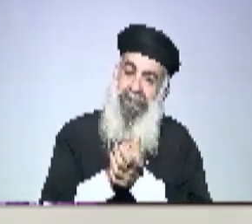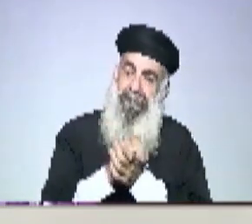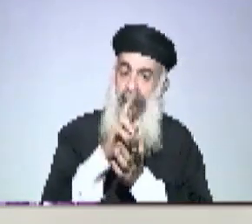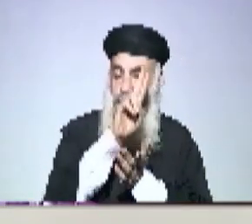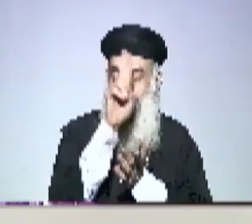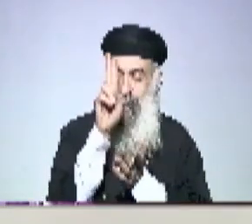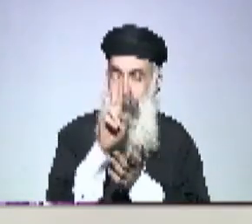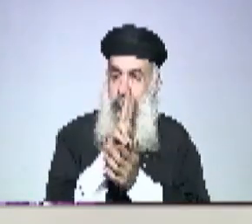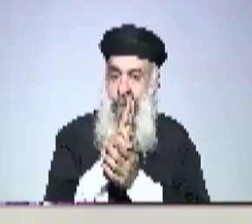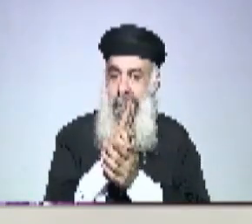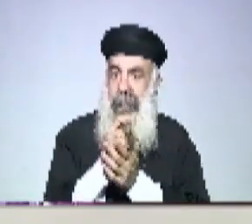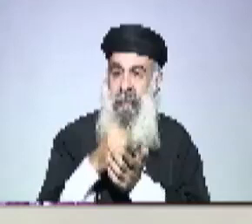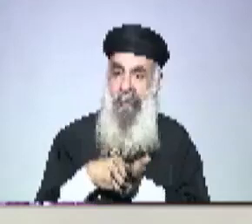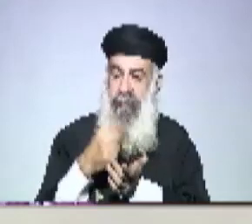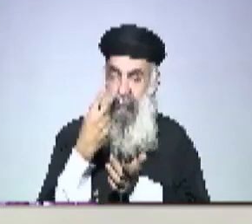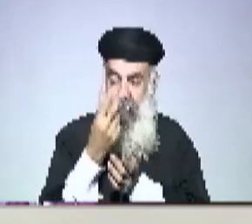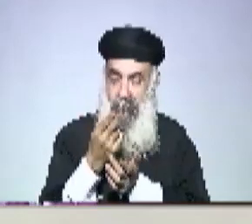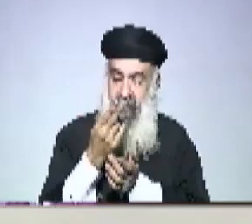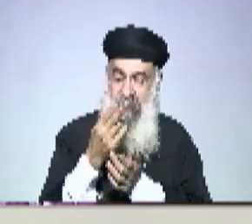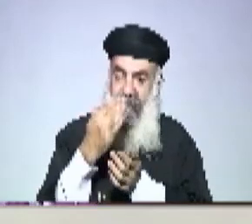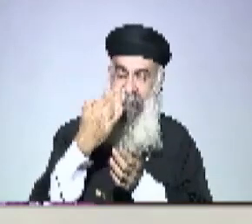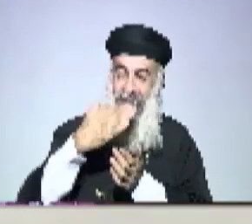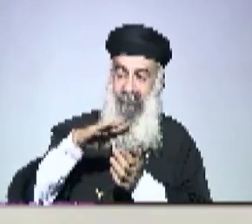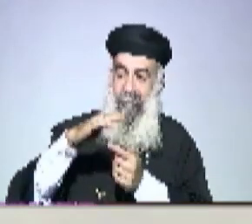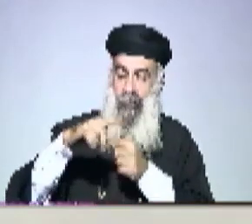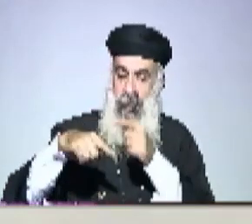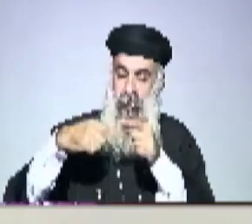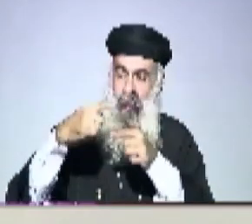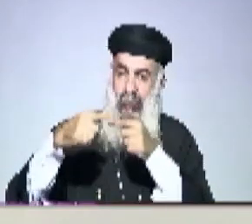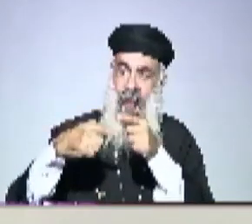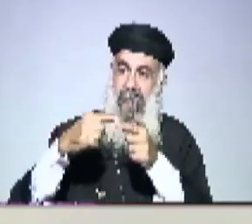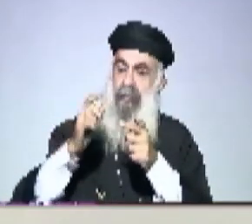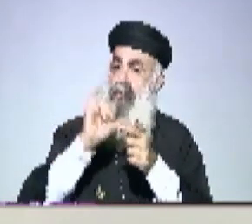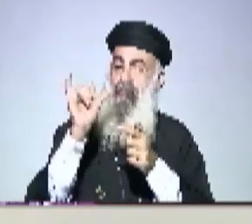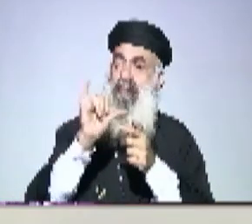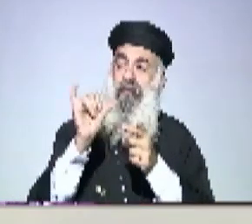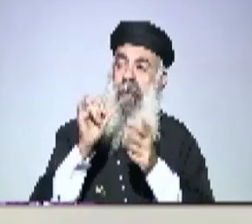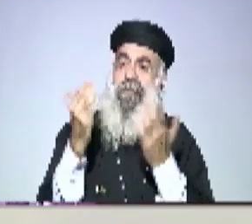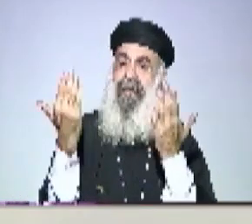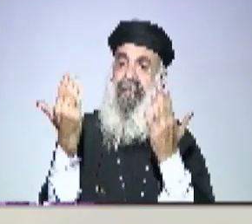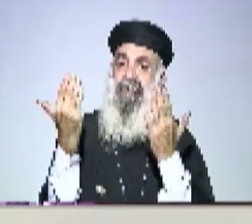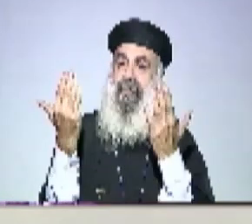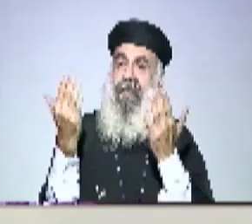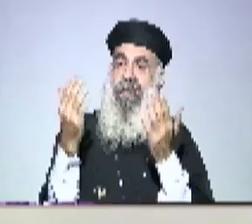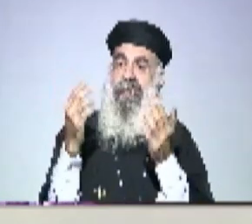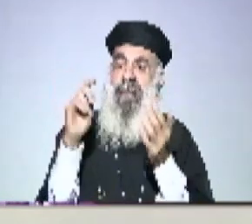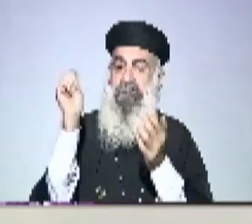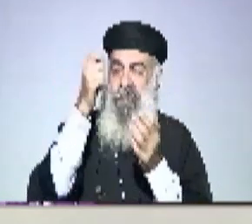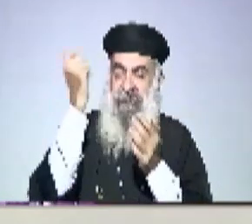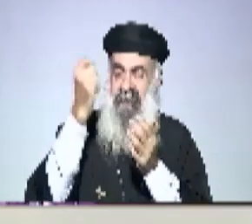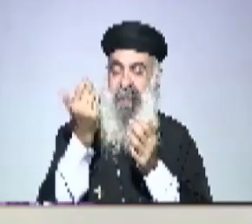سؤال بيقول انا شفت فيديو لاب كاهن يقول مش مهم نصلي المزامير قبل